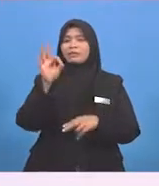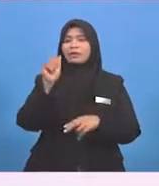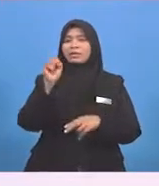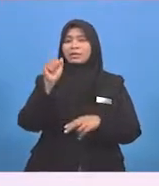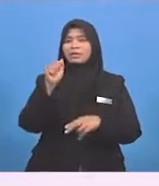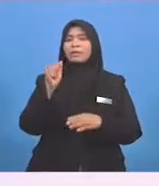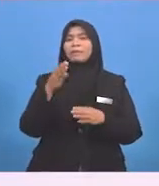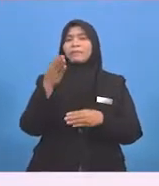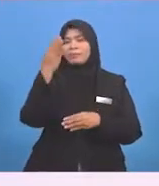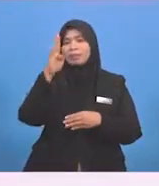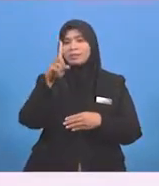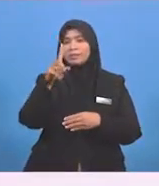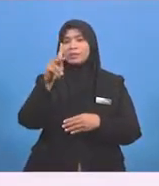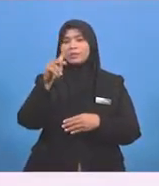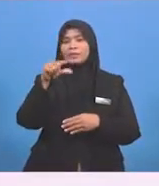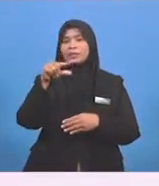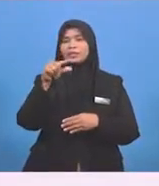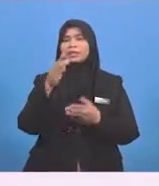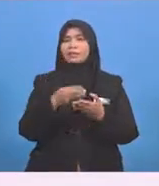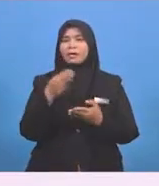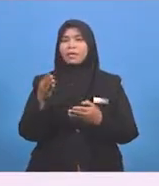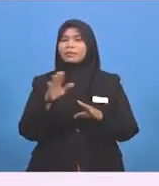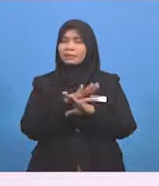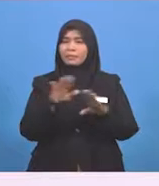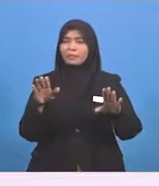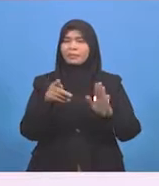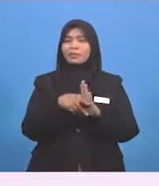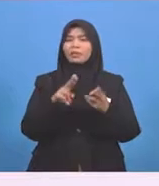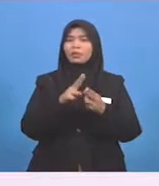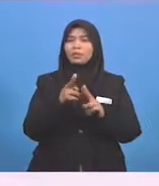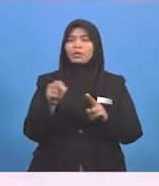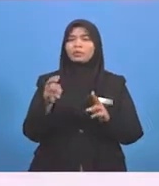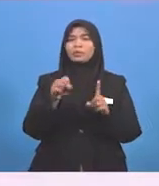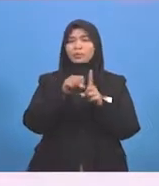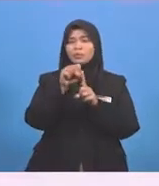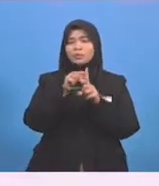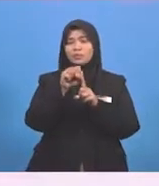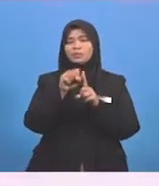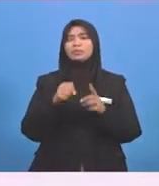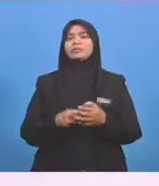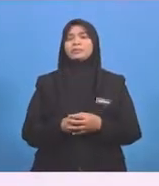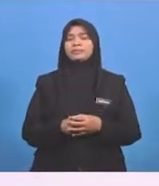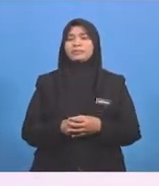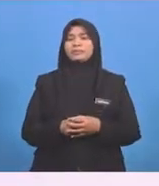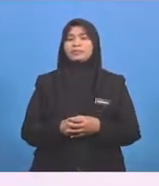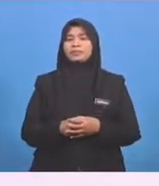fasa bagi 1 kilogram bahan tanpa perubahan suhu.